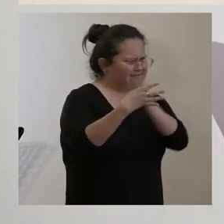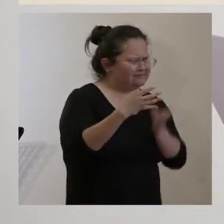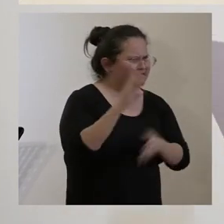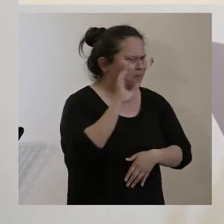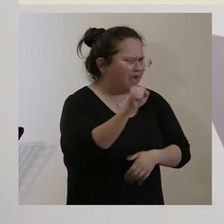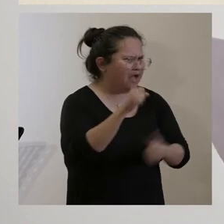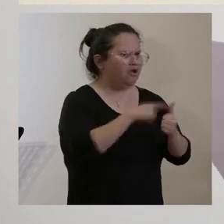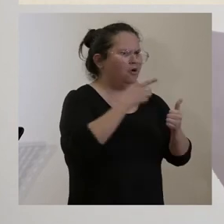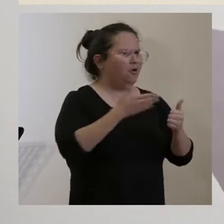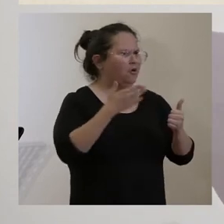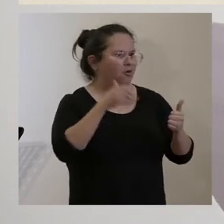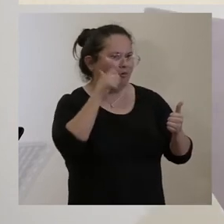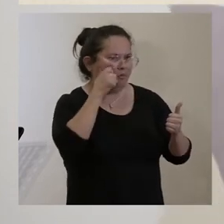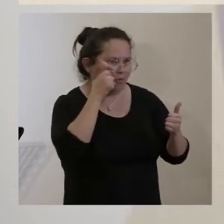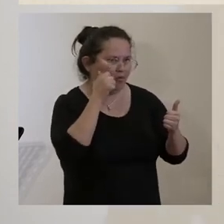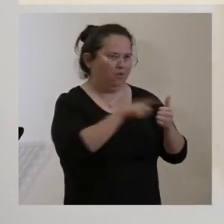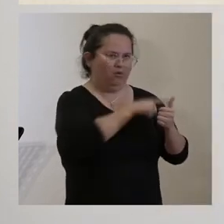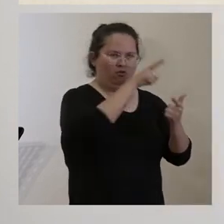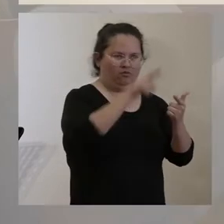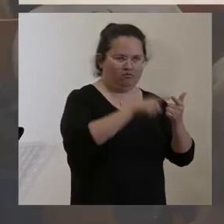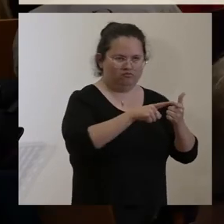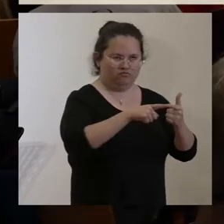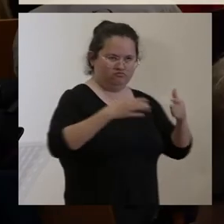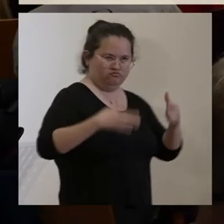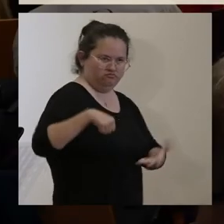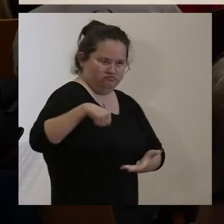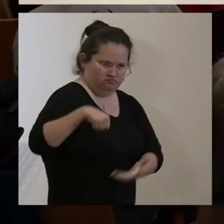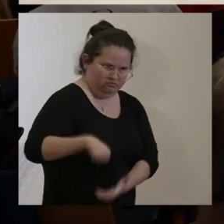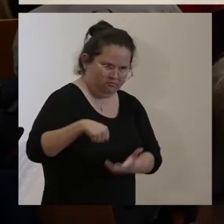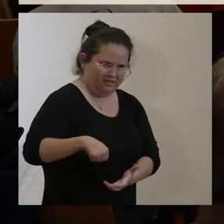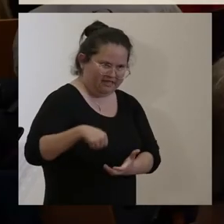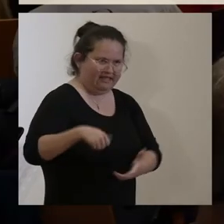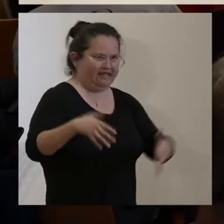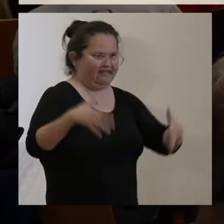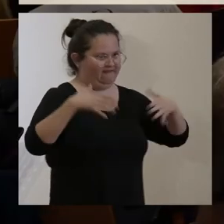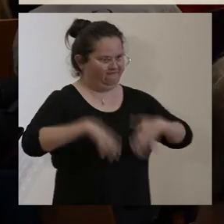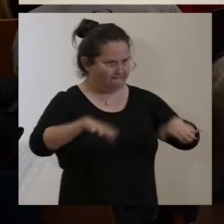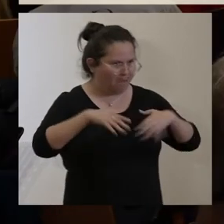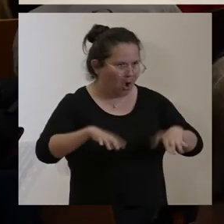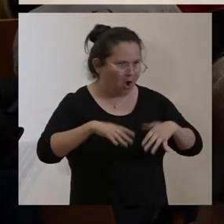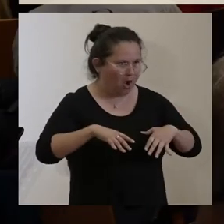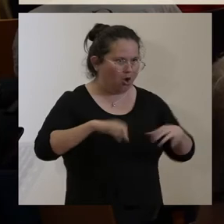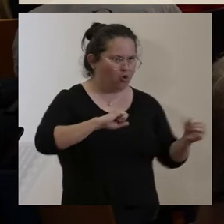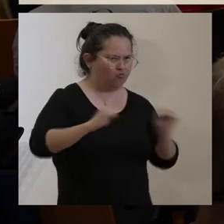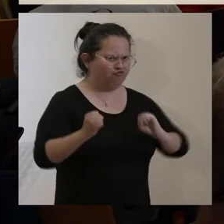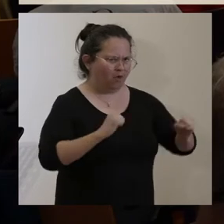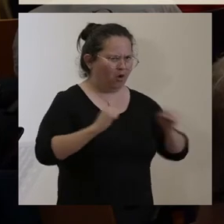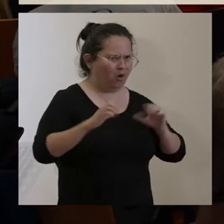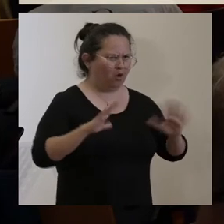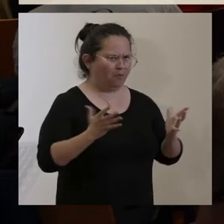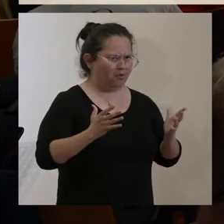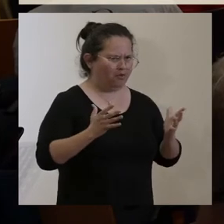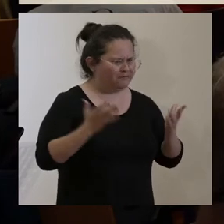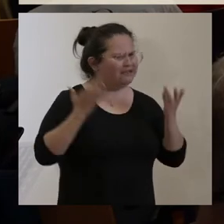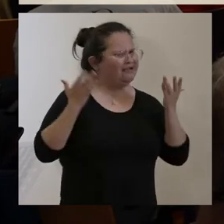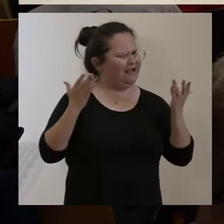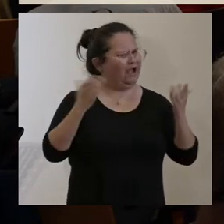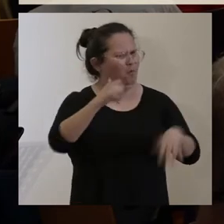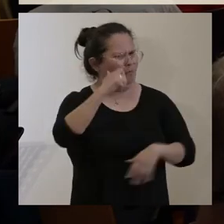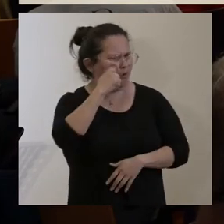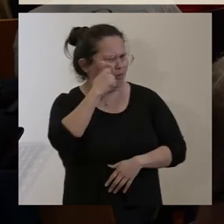panier et la gestuelle. La peau nous parle d'abord de la tension entre la race et le statut.